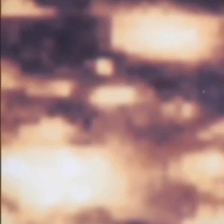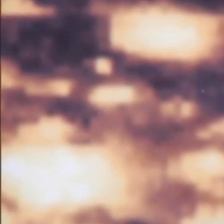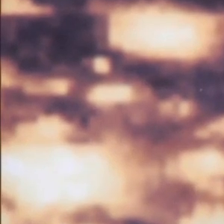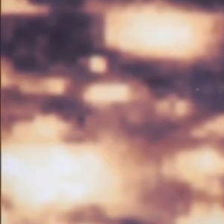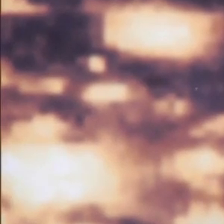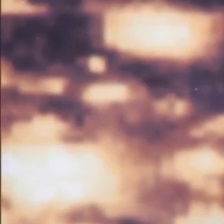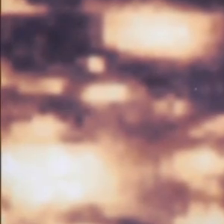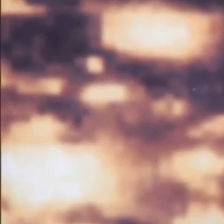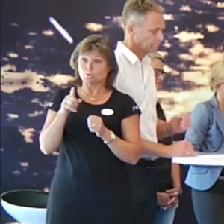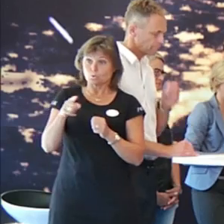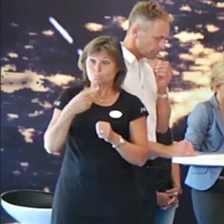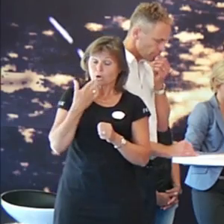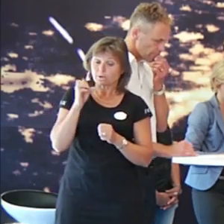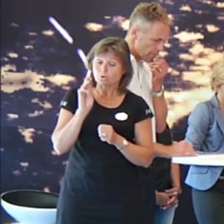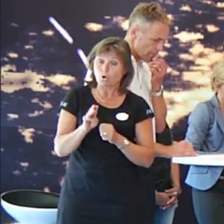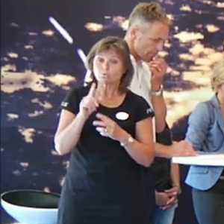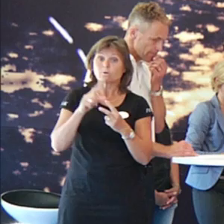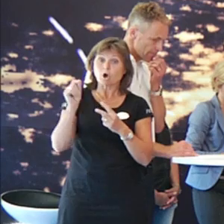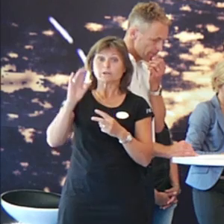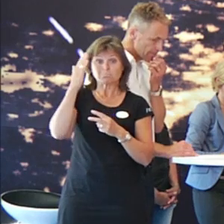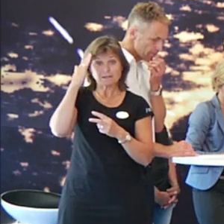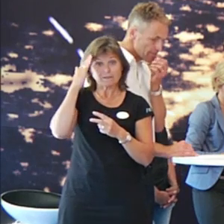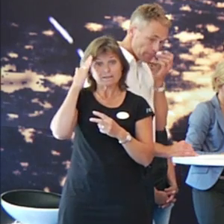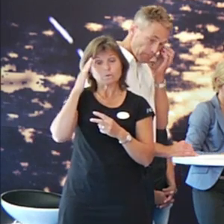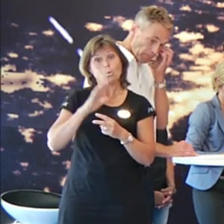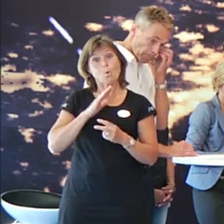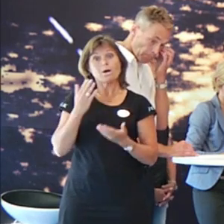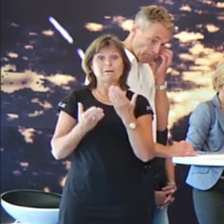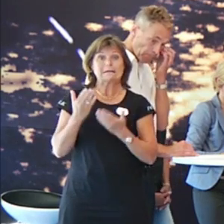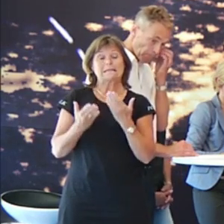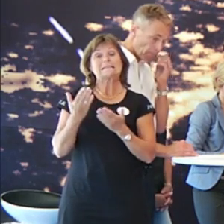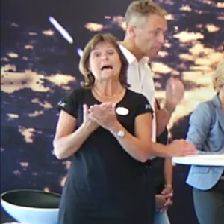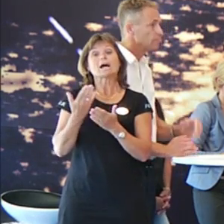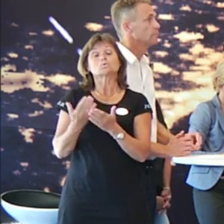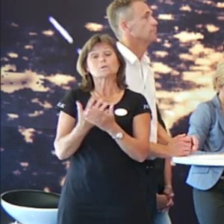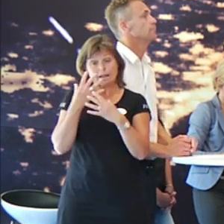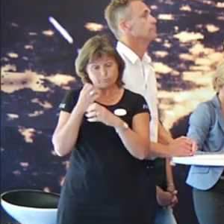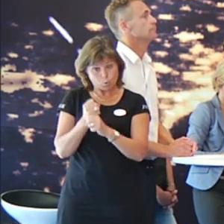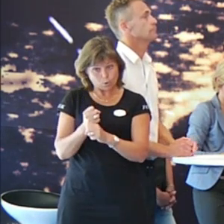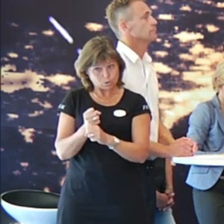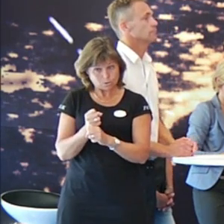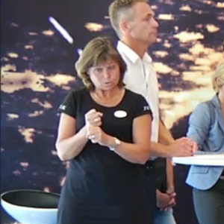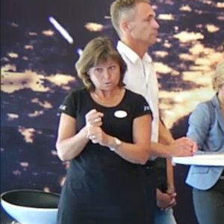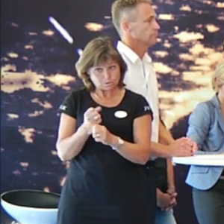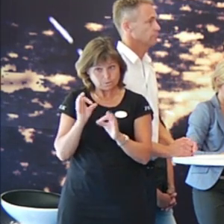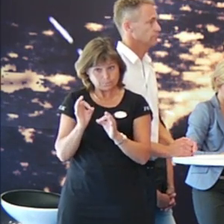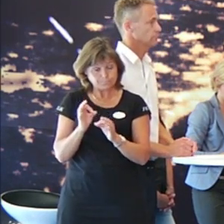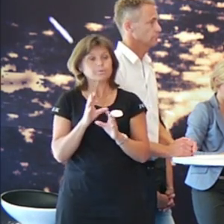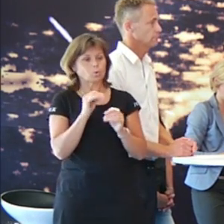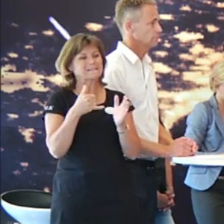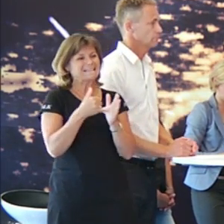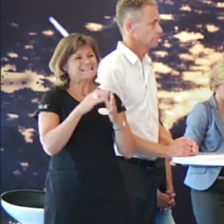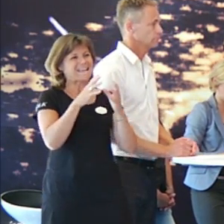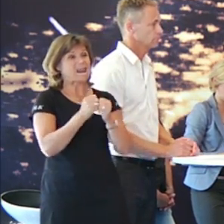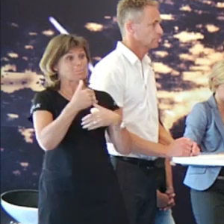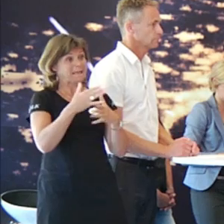När du pratade nyss så valde du medvetet att hålla ett relativt nationellt fokus. Hur kommer det sig? Det ingick i hela paketet,